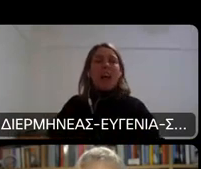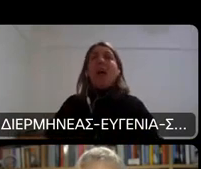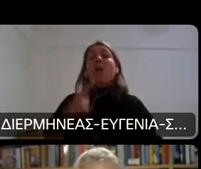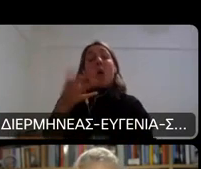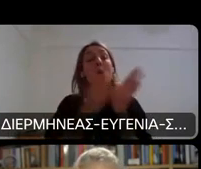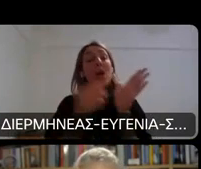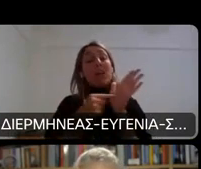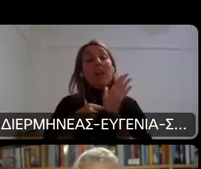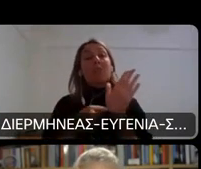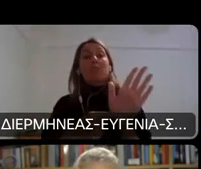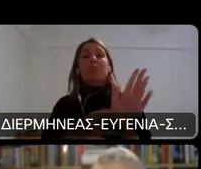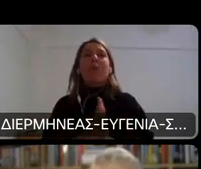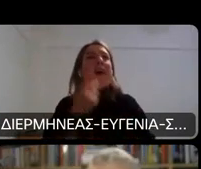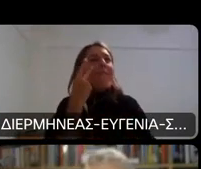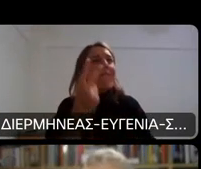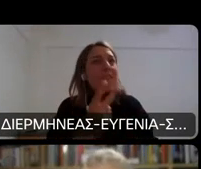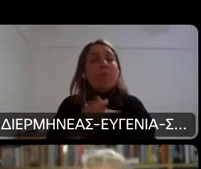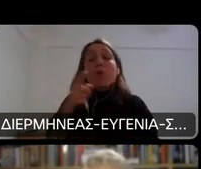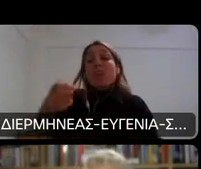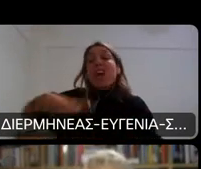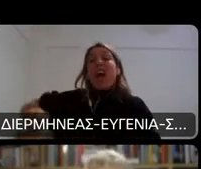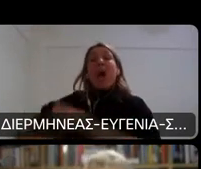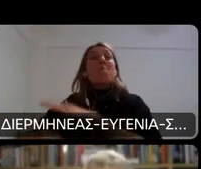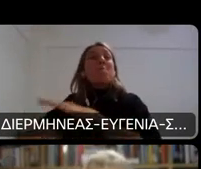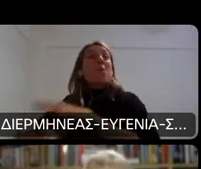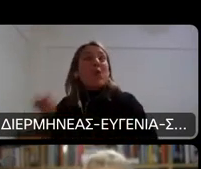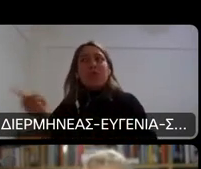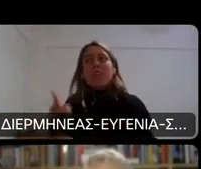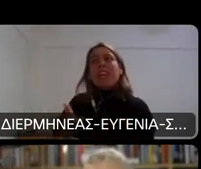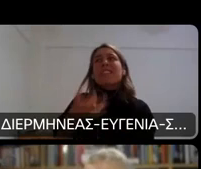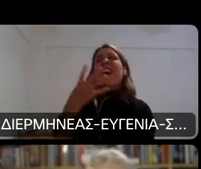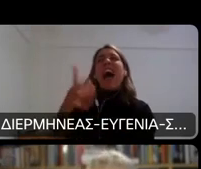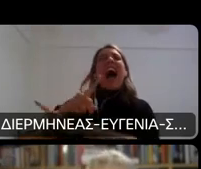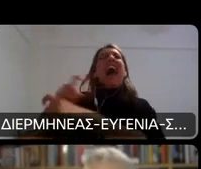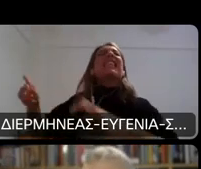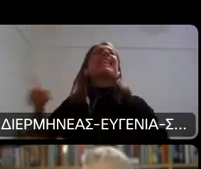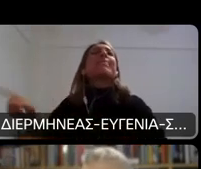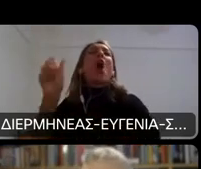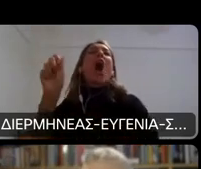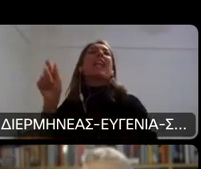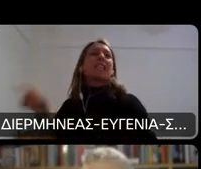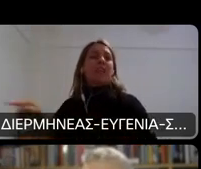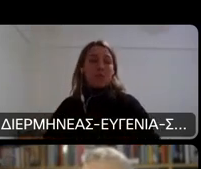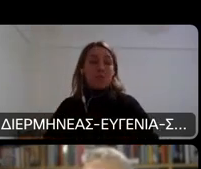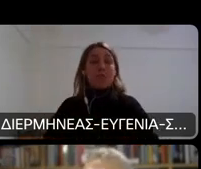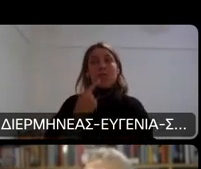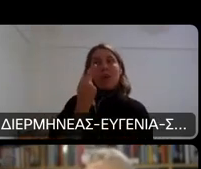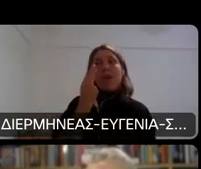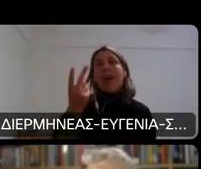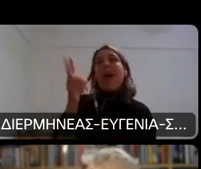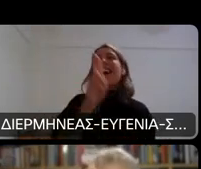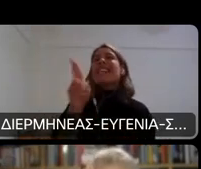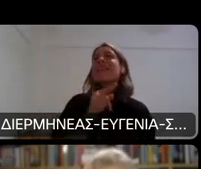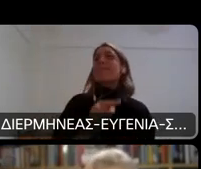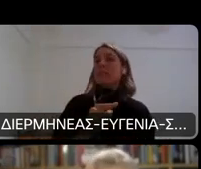βλέπουμε ουσιαστικοποιήσεις με αντικείμενο τους μετανάστες και τους πρόσφυγες και επίσης ρήματα λεκτικής αναπαράστασης